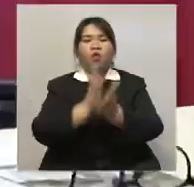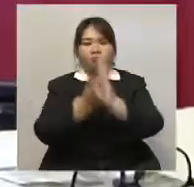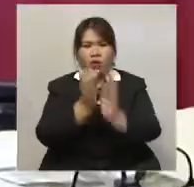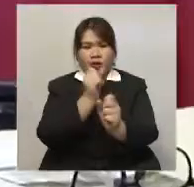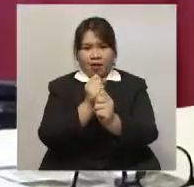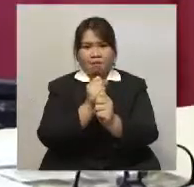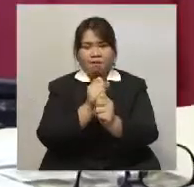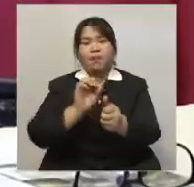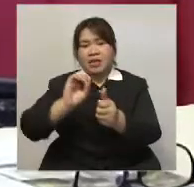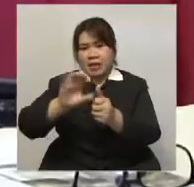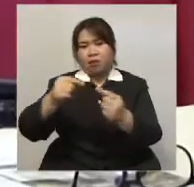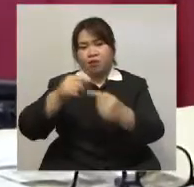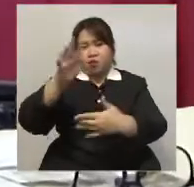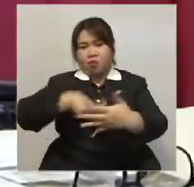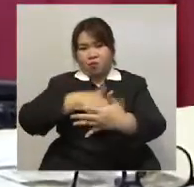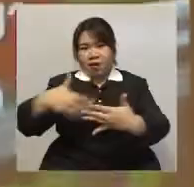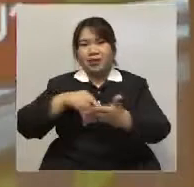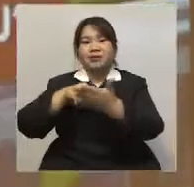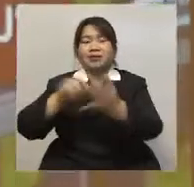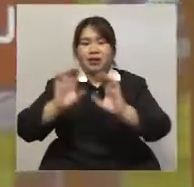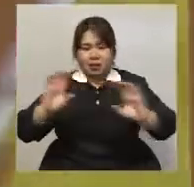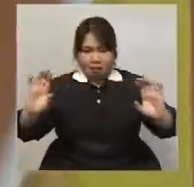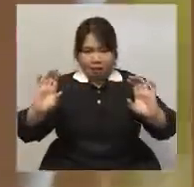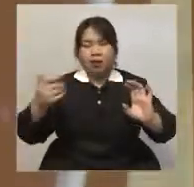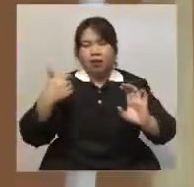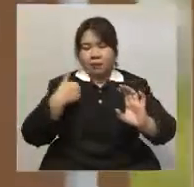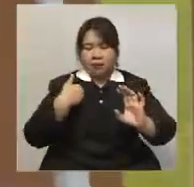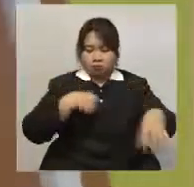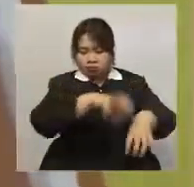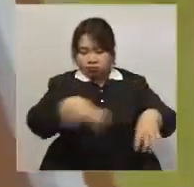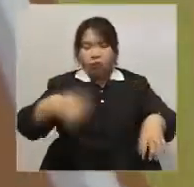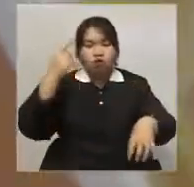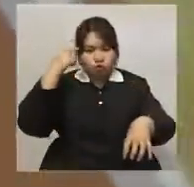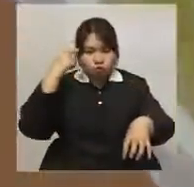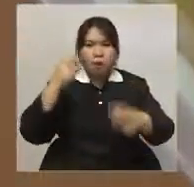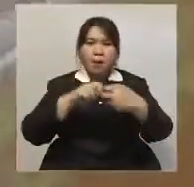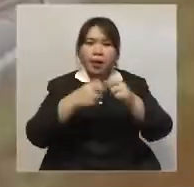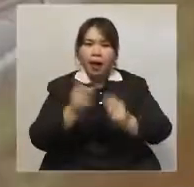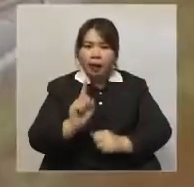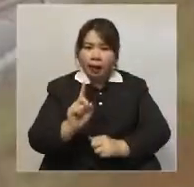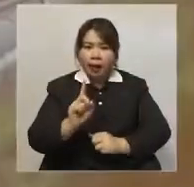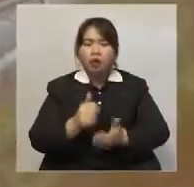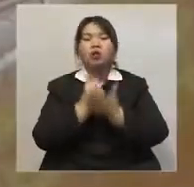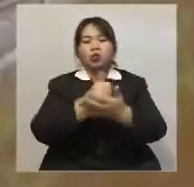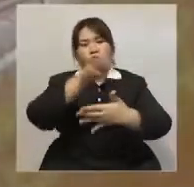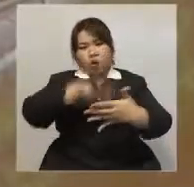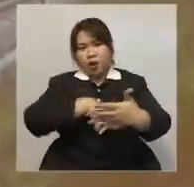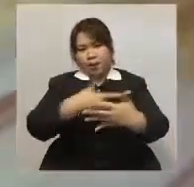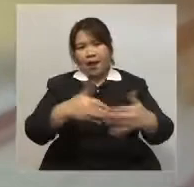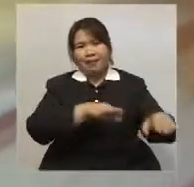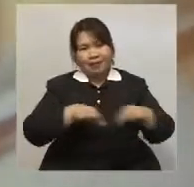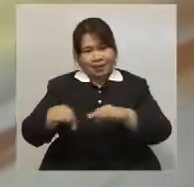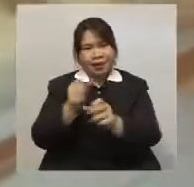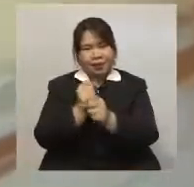ทำเป็นข้อเสนอแนะเชิงนโยบายต่อรัฐบาลและหน่วยงานที่เกี่ยวข้องอีกทั้งใช้ในการวางแผนจัดเตรียมมาตรการร